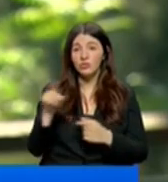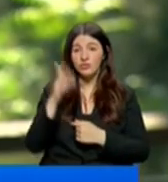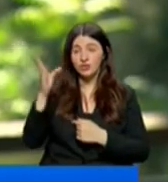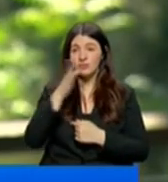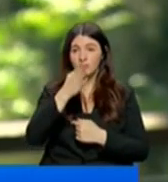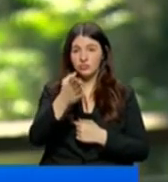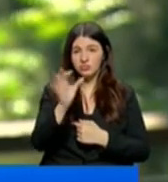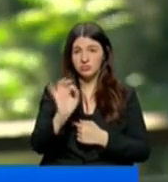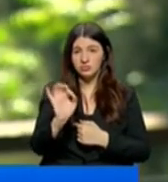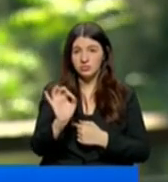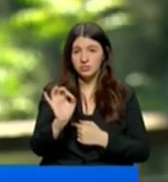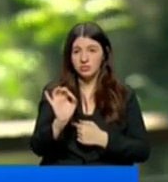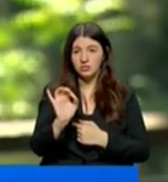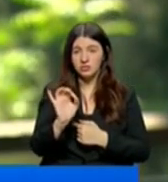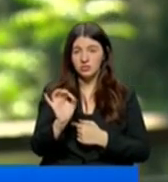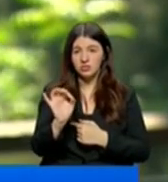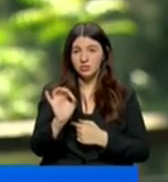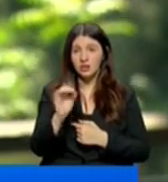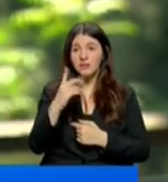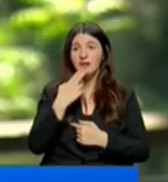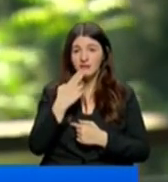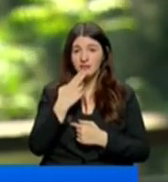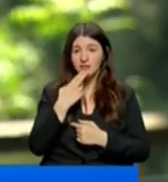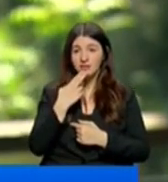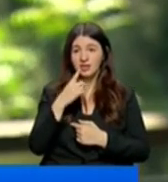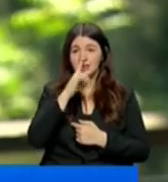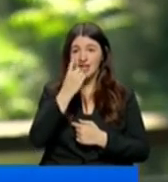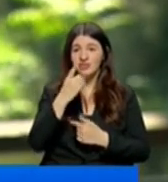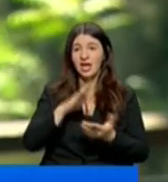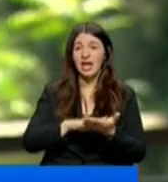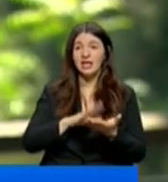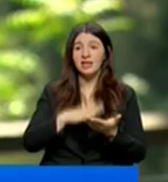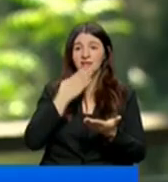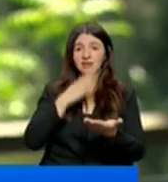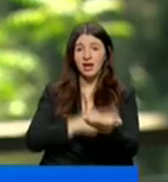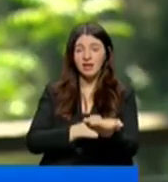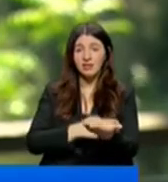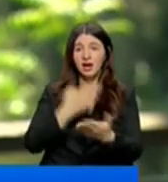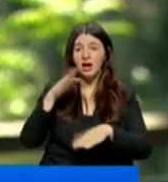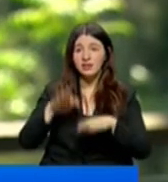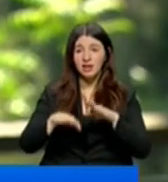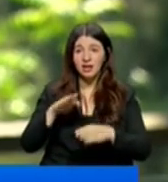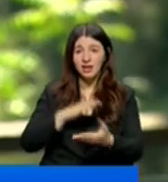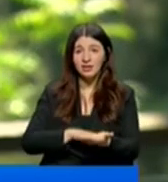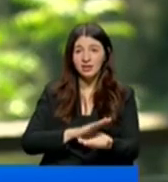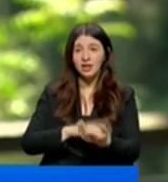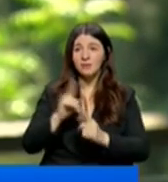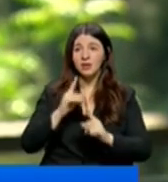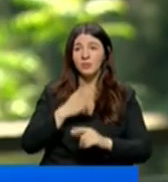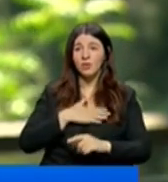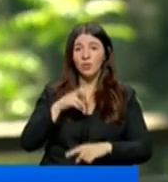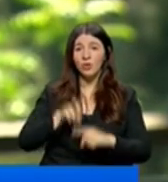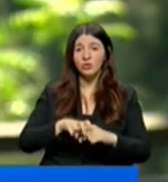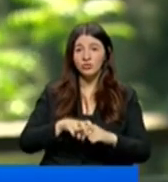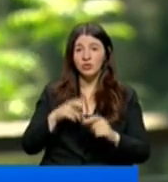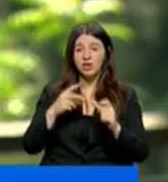Şanlıurfa'da biliyorsunuz değil mi? Bir kadın sadece elinde bir kağıt adalet. Adliyenin önünde oturuyor.